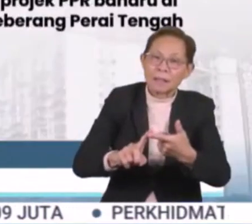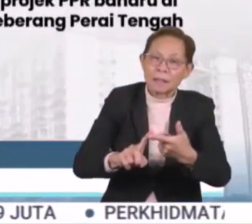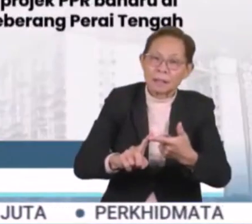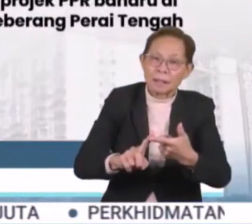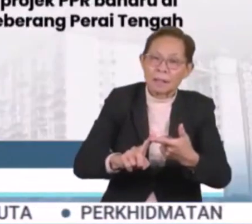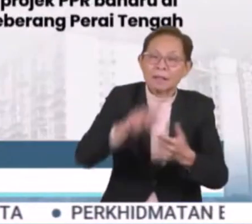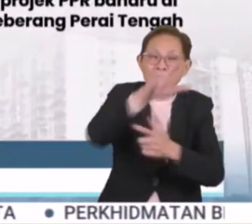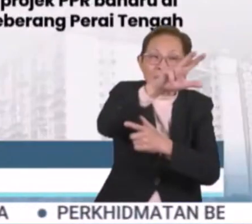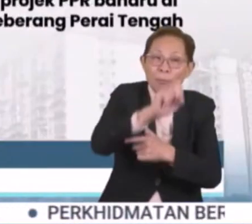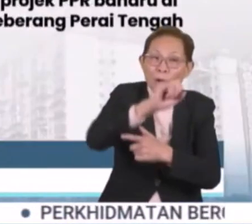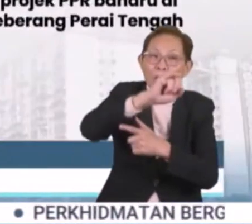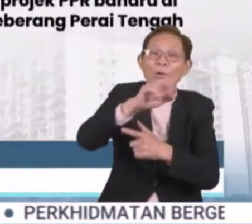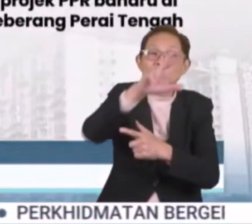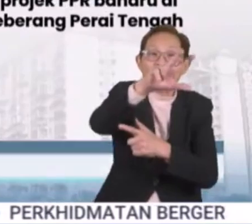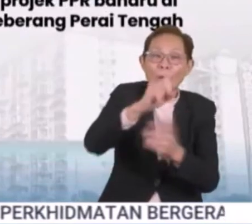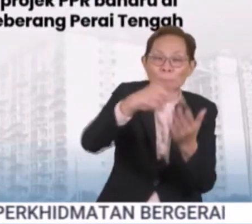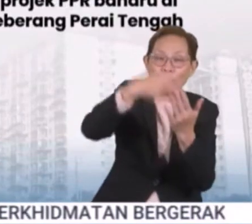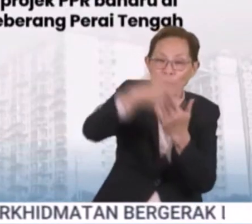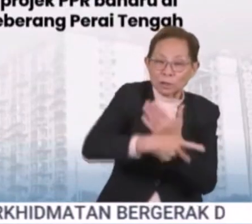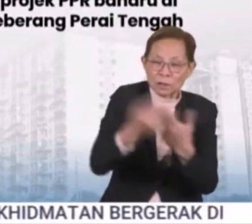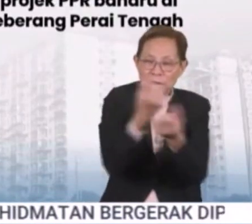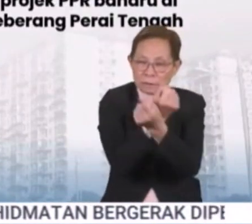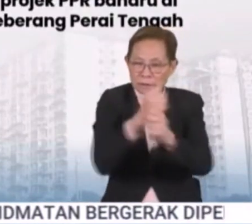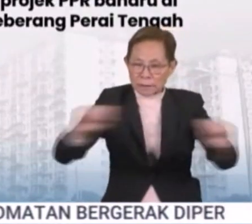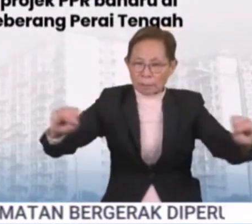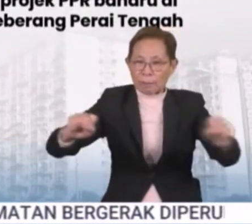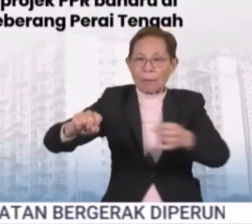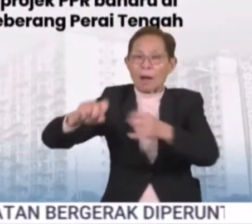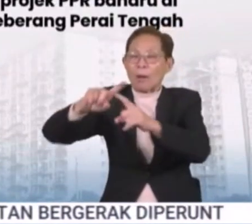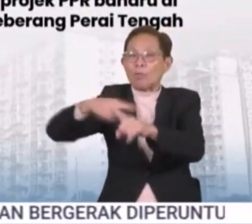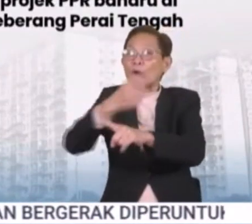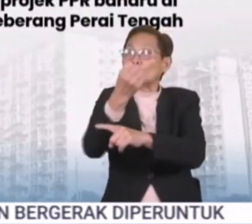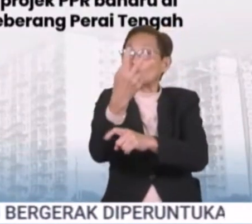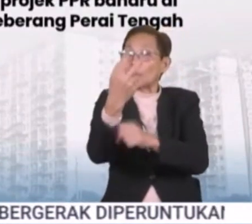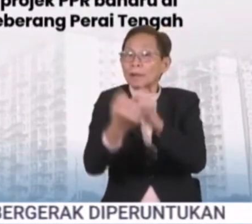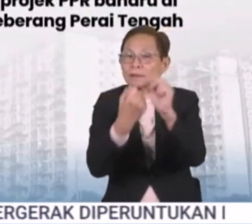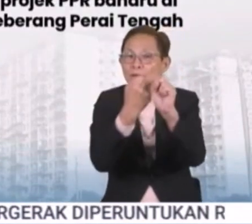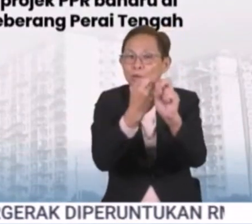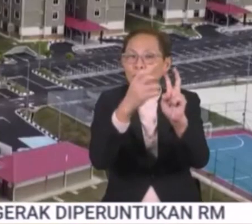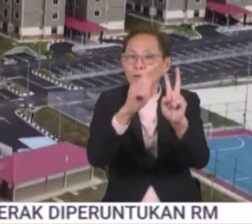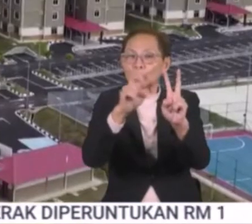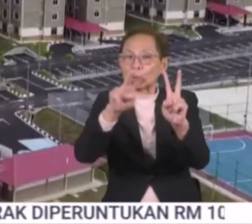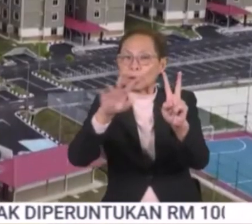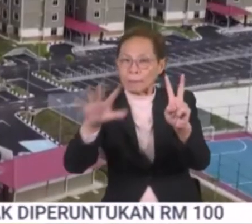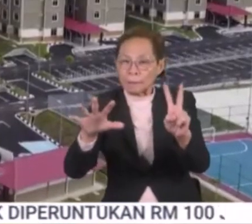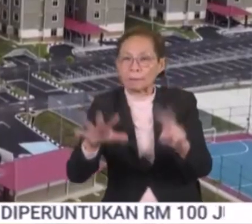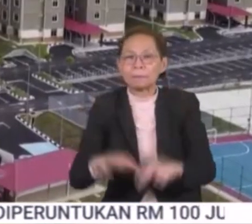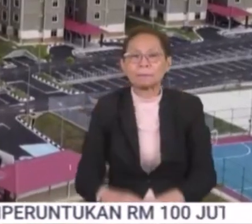30 projek dijangka siap pengujung 2025.